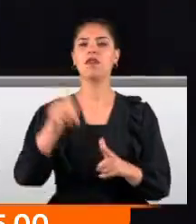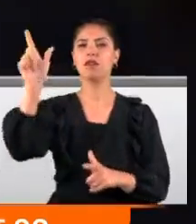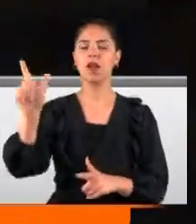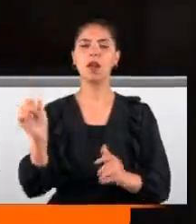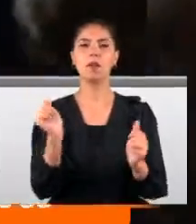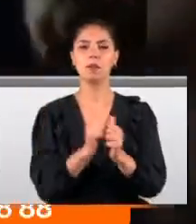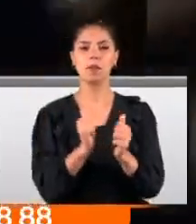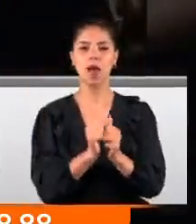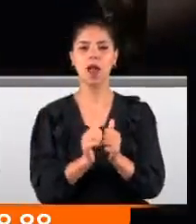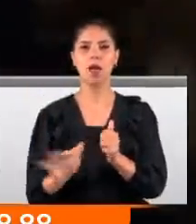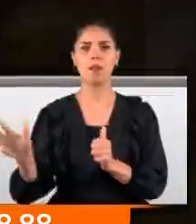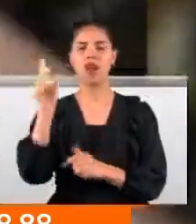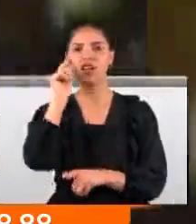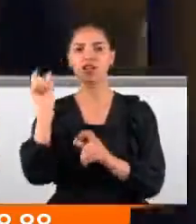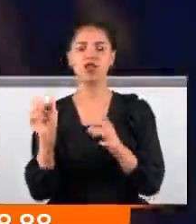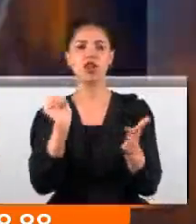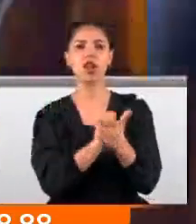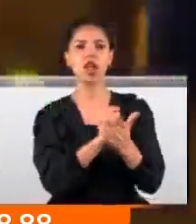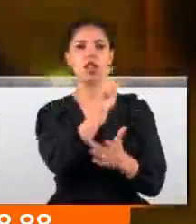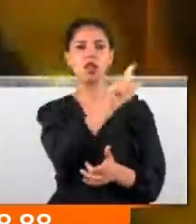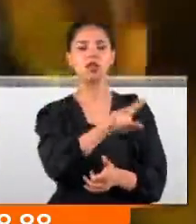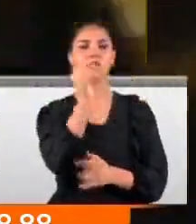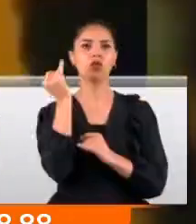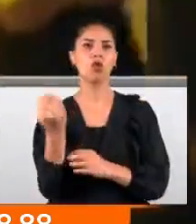gazetecilere kaba davranmaktan çekilmedi